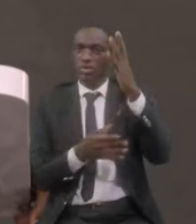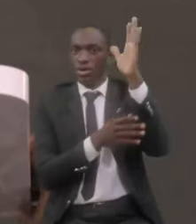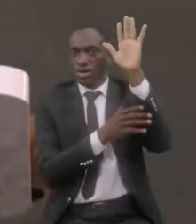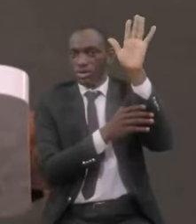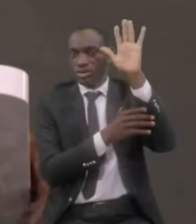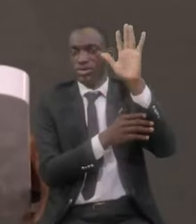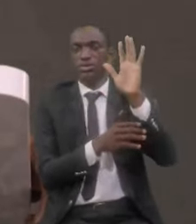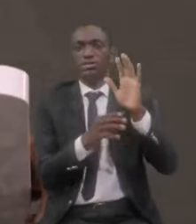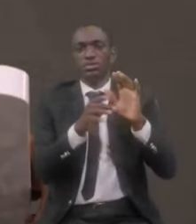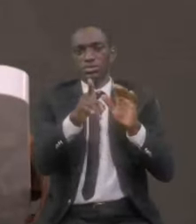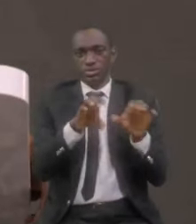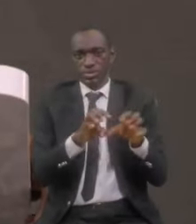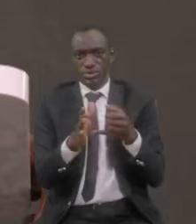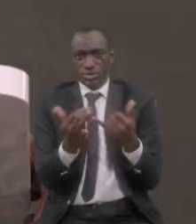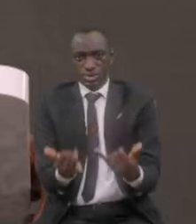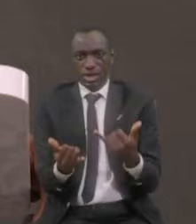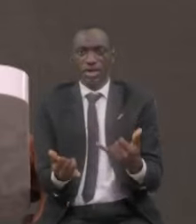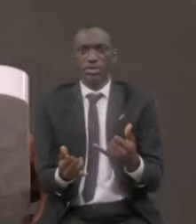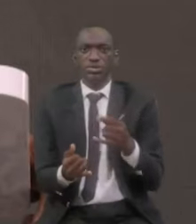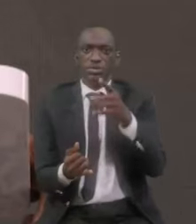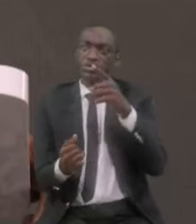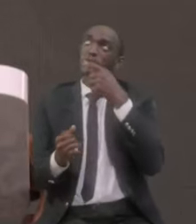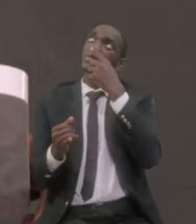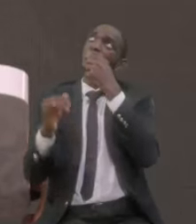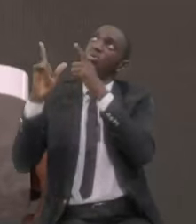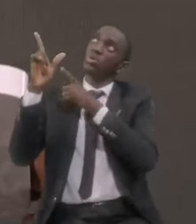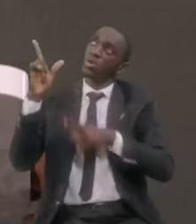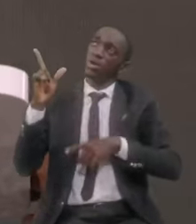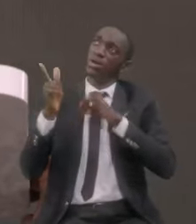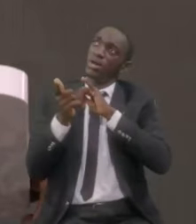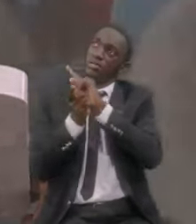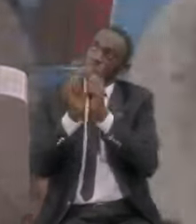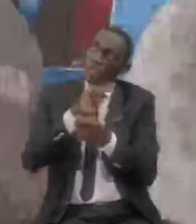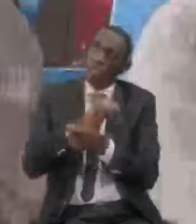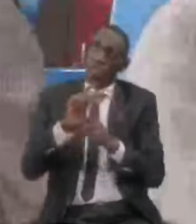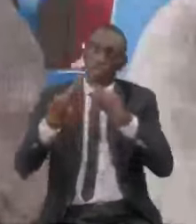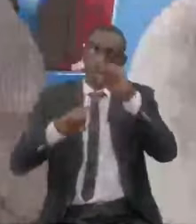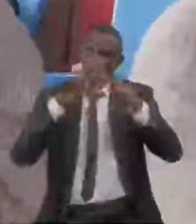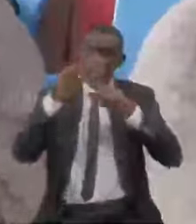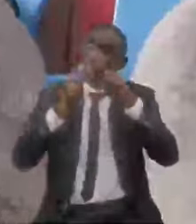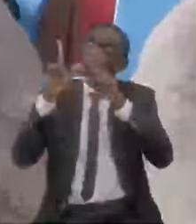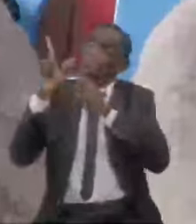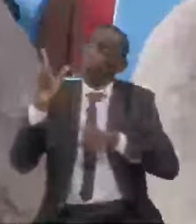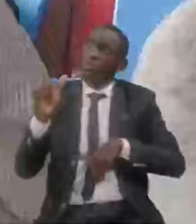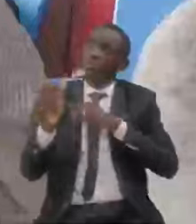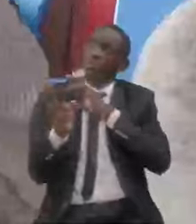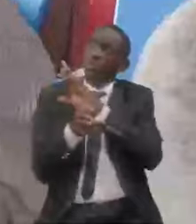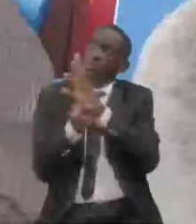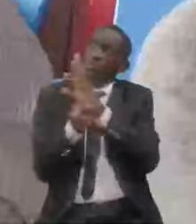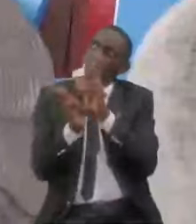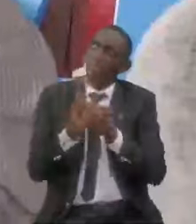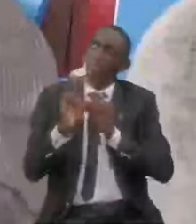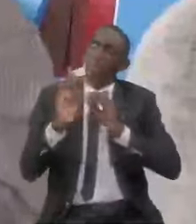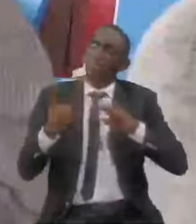reviens, je me repens, Seigneur, je me donne complètement à toi.